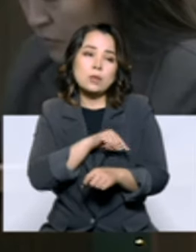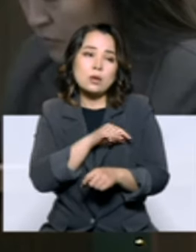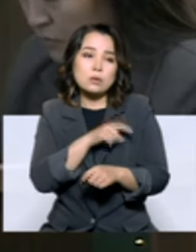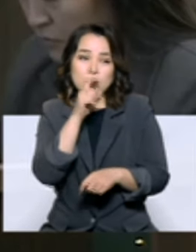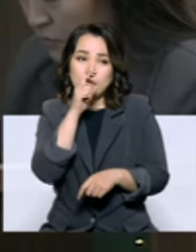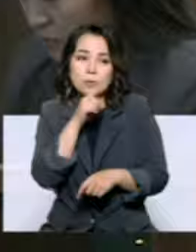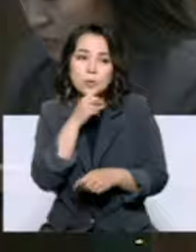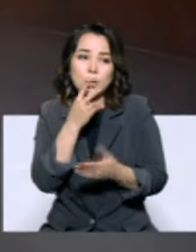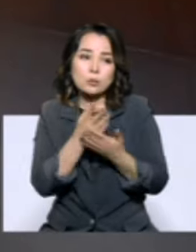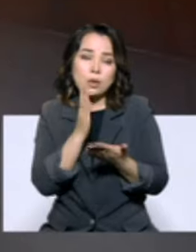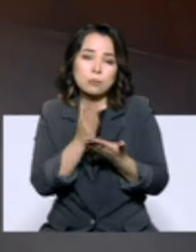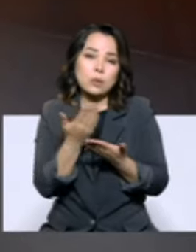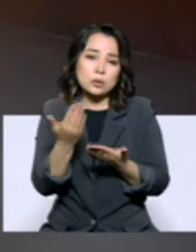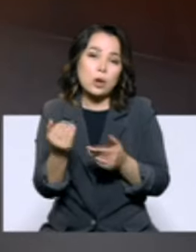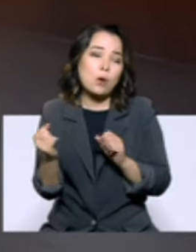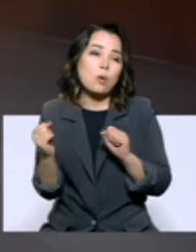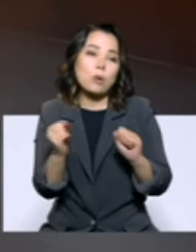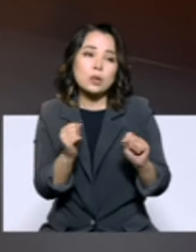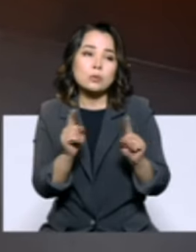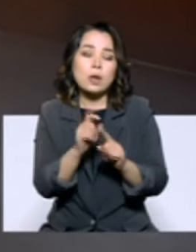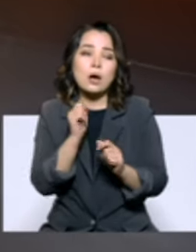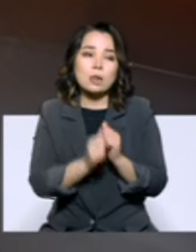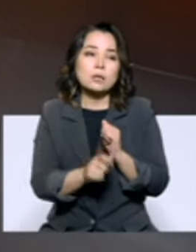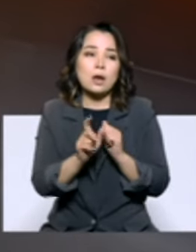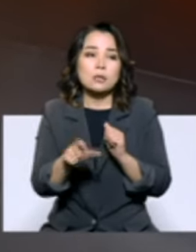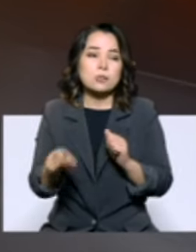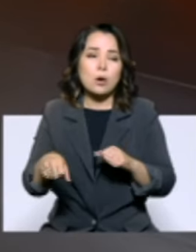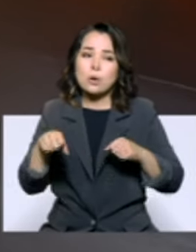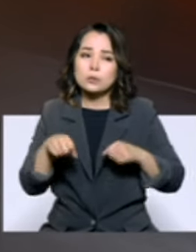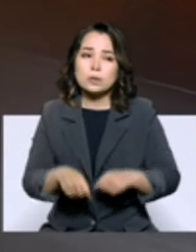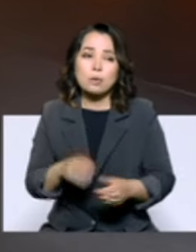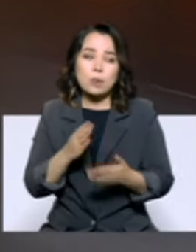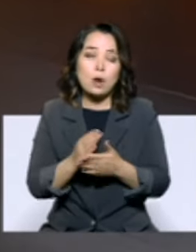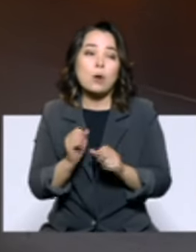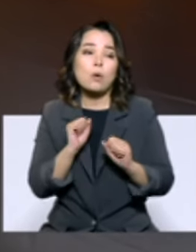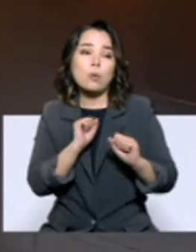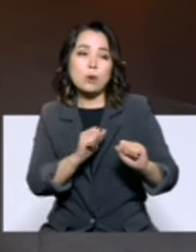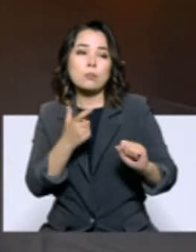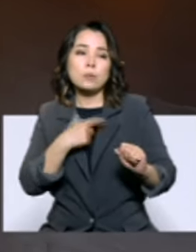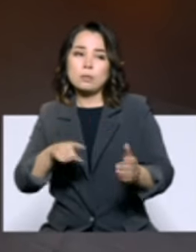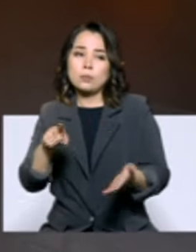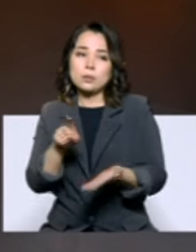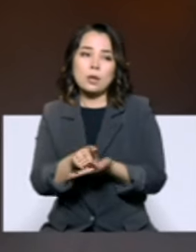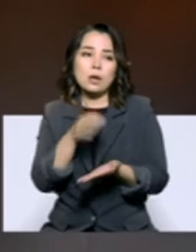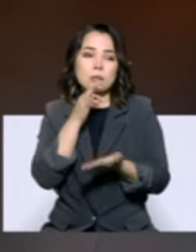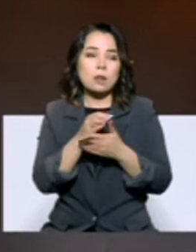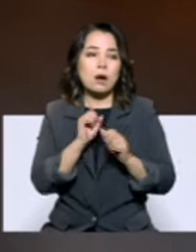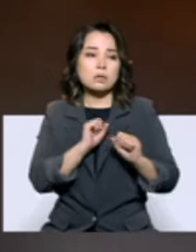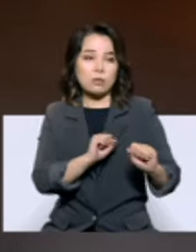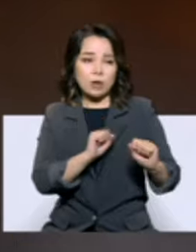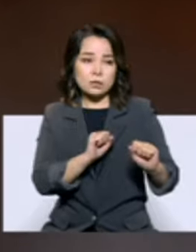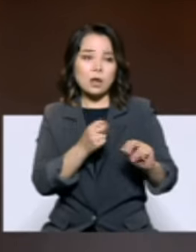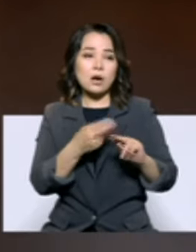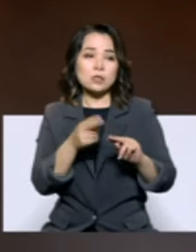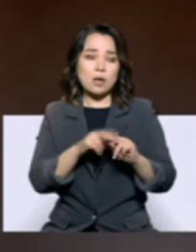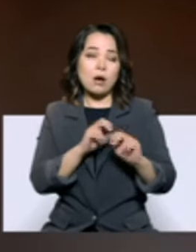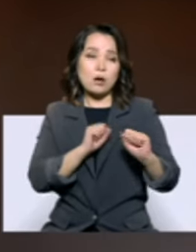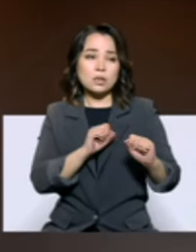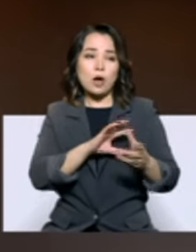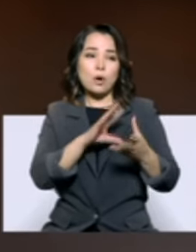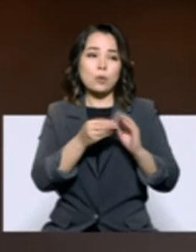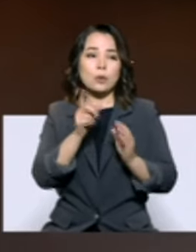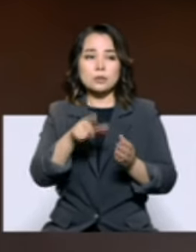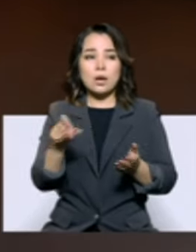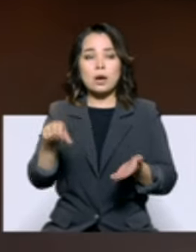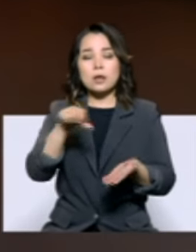көрсетеді? Қорғануға әркімнің қақы бар, ал қорғау менің міндетім дейді адвокаттар. Жалпы адвокат